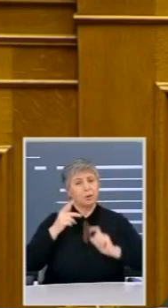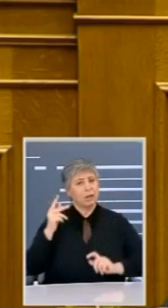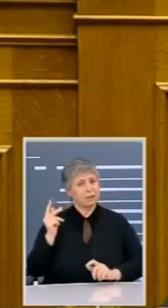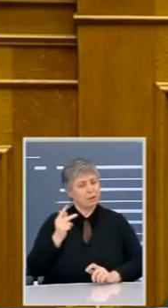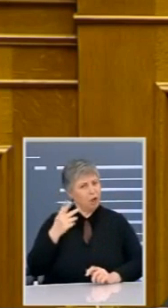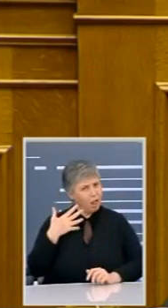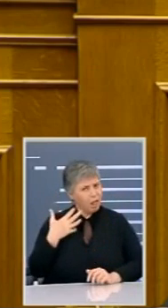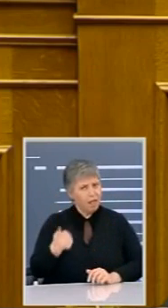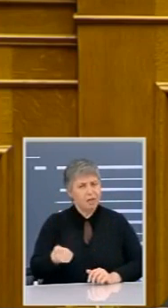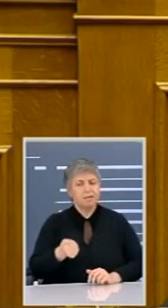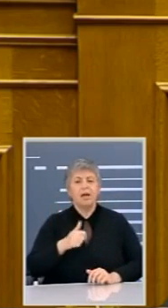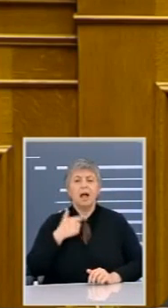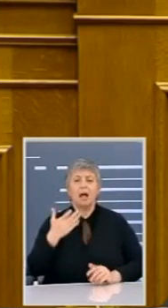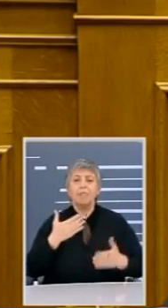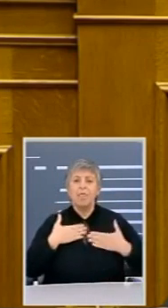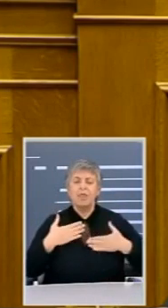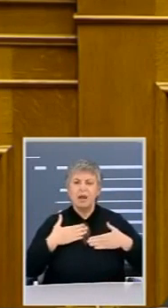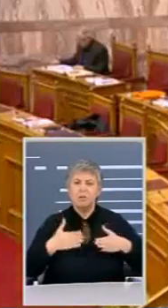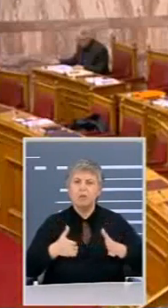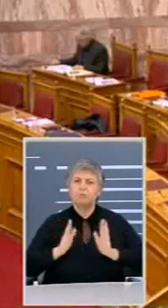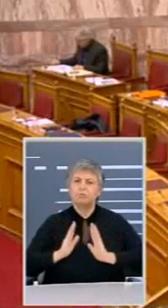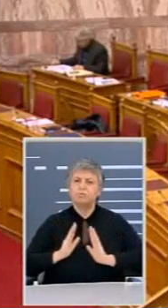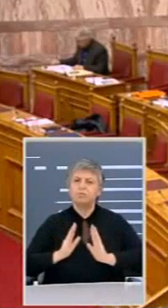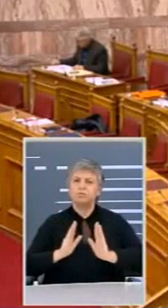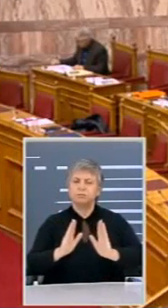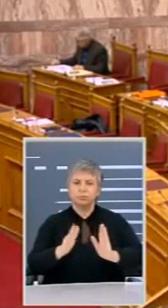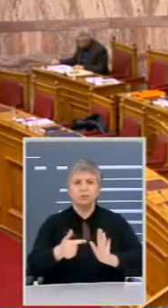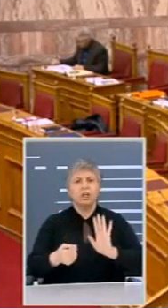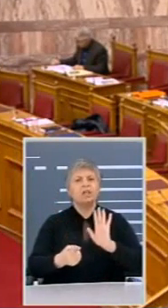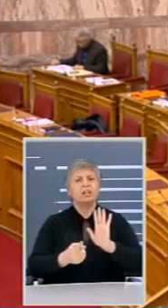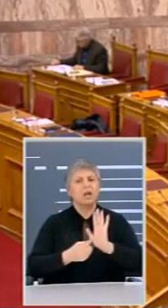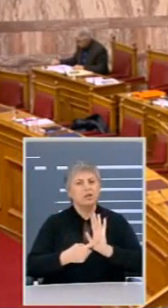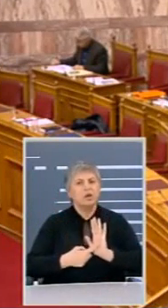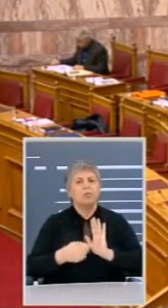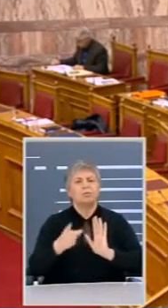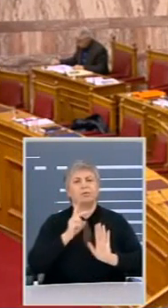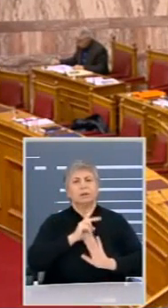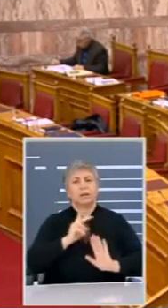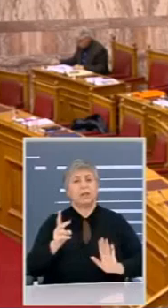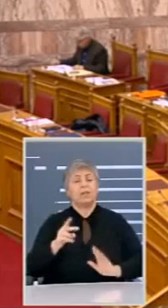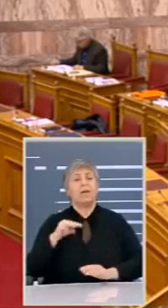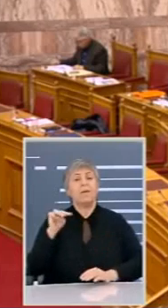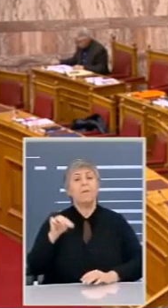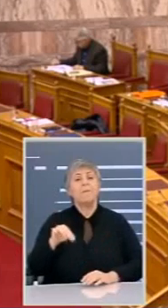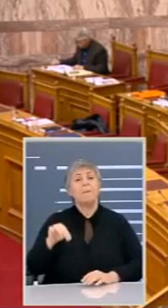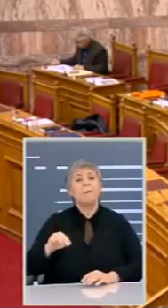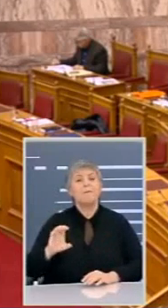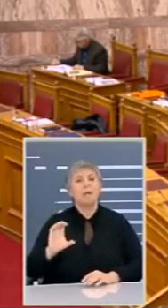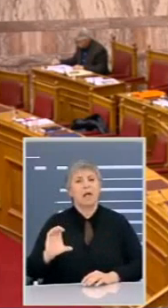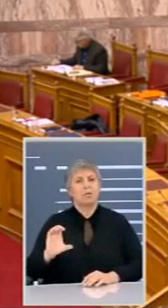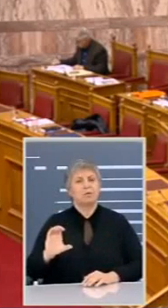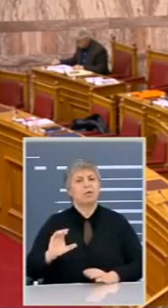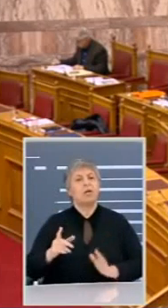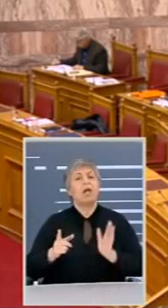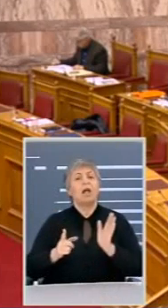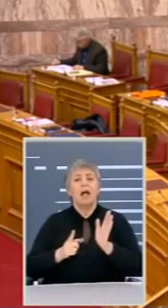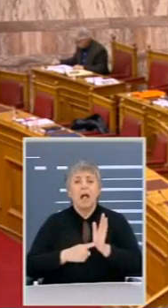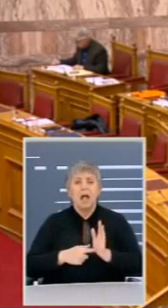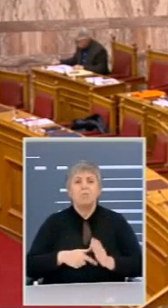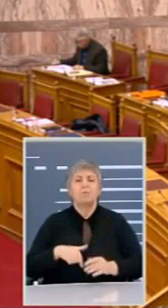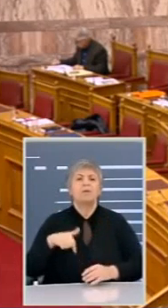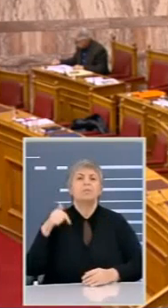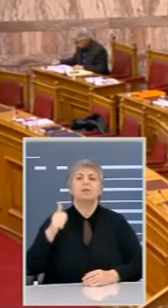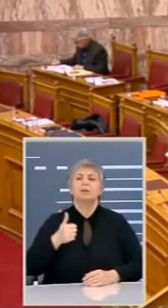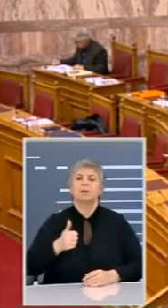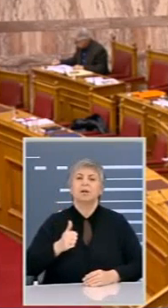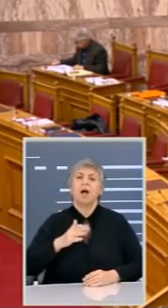απρόσκοπτα οι θεσμοί και εφαρμόζονται οι νόμοι, τα μέσα μαζικής ενημέρωσης θα έπρεπε να ανήκουν σε οντότητες